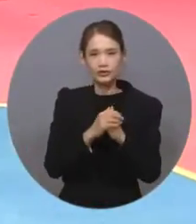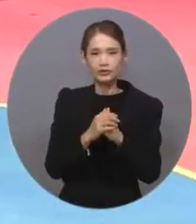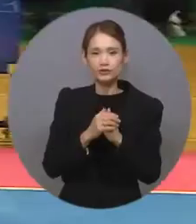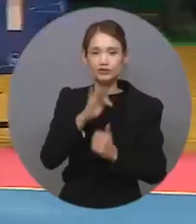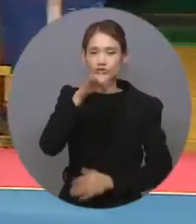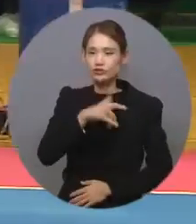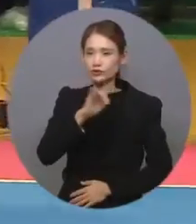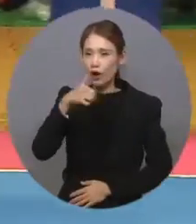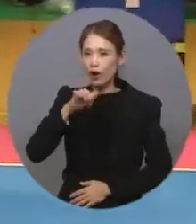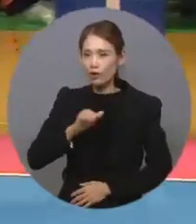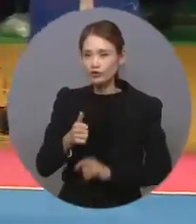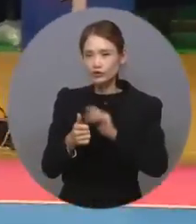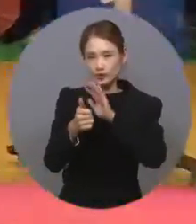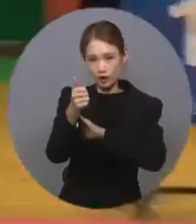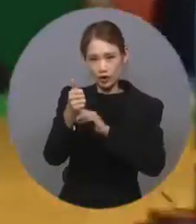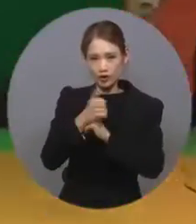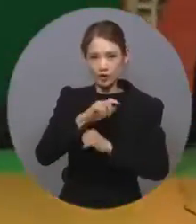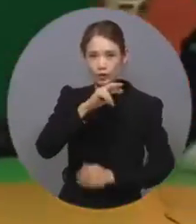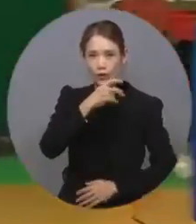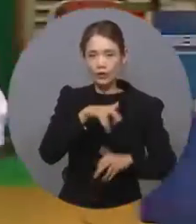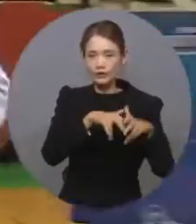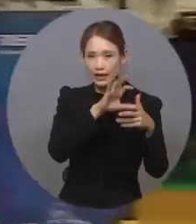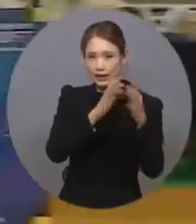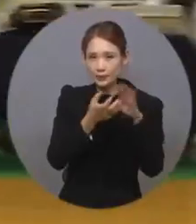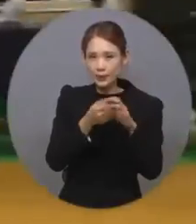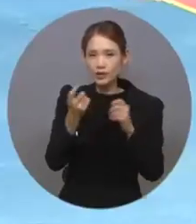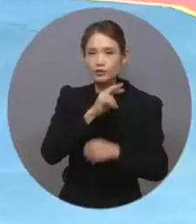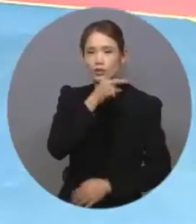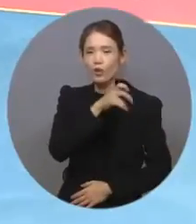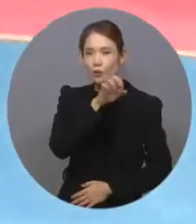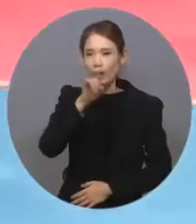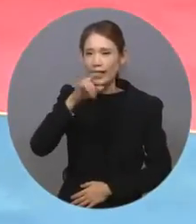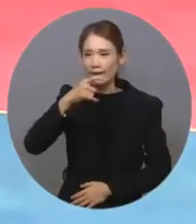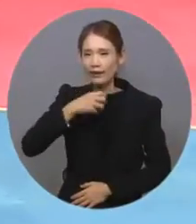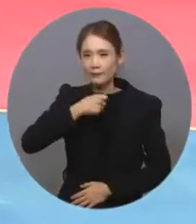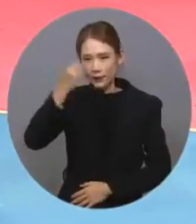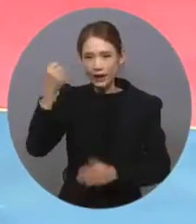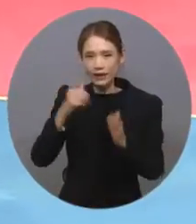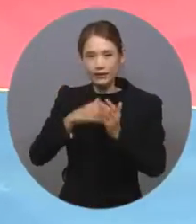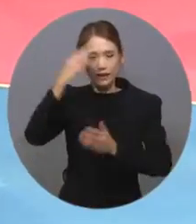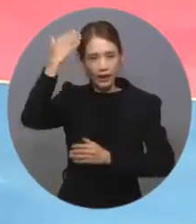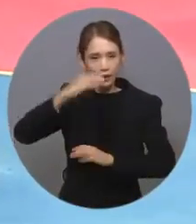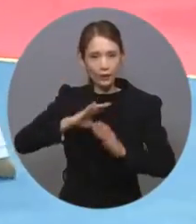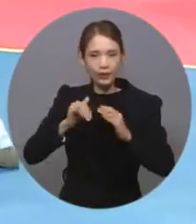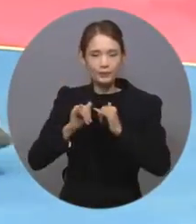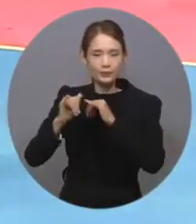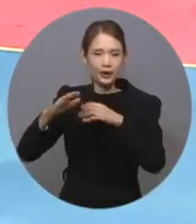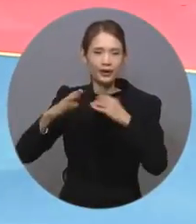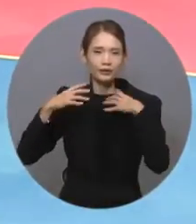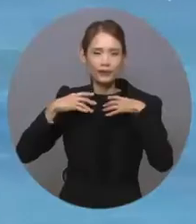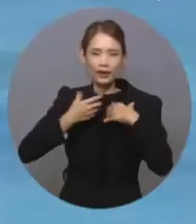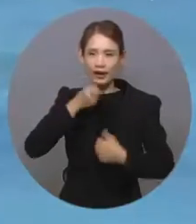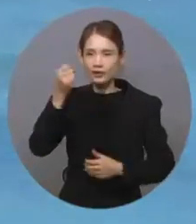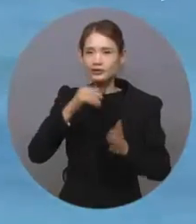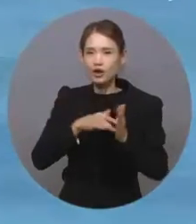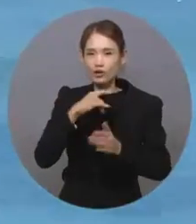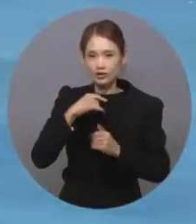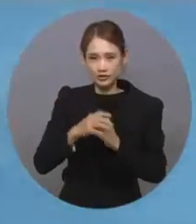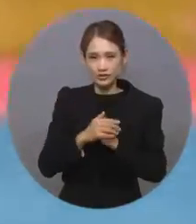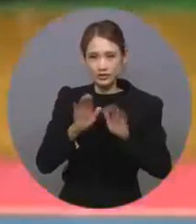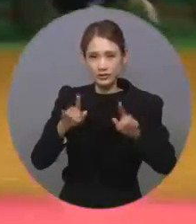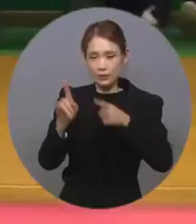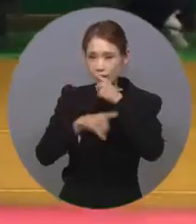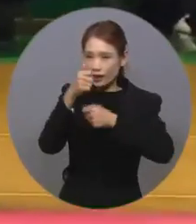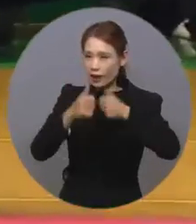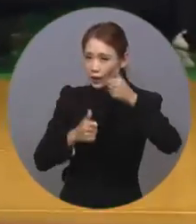주 정 선수는 지난 도크 팻 올림픽에서 동메달을 따내며 태권도 종주국의 위상을 드높인 바 있습니다 이번